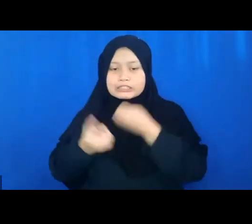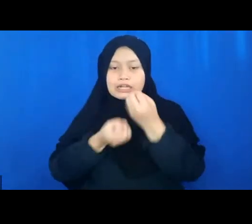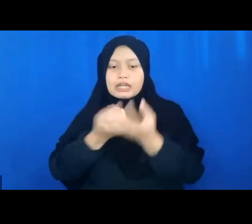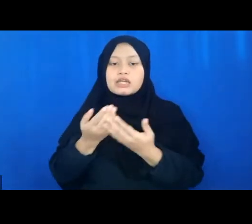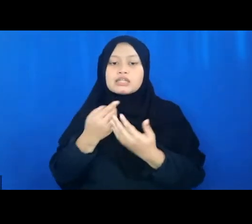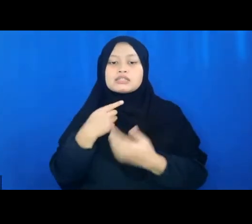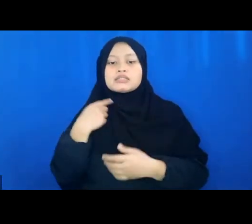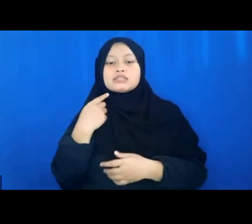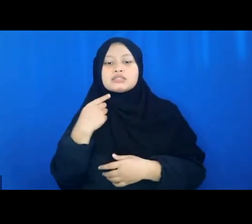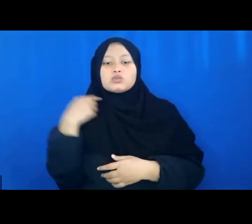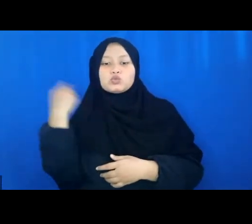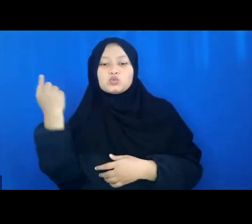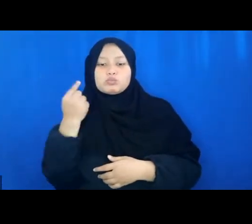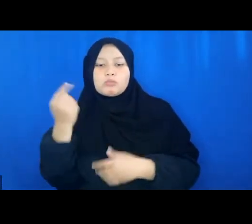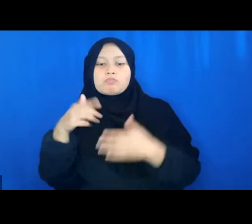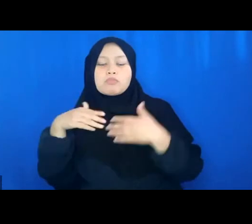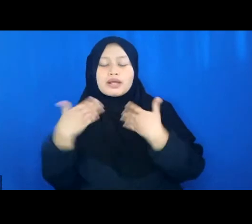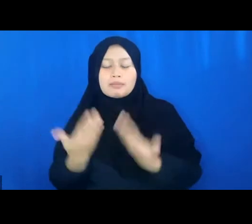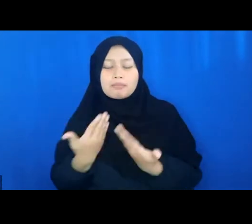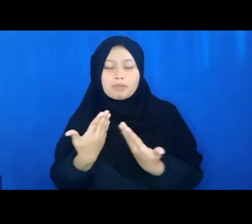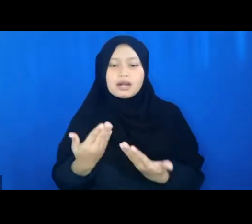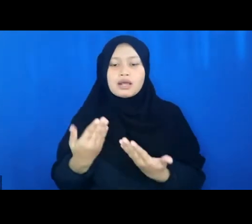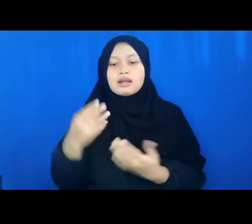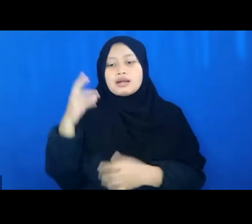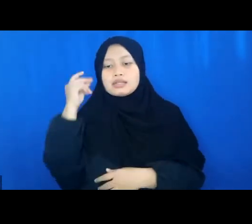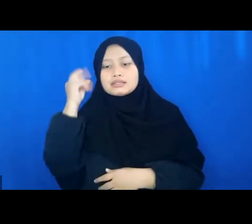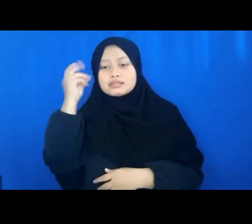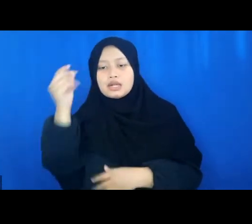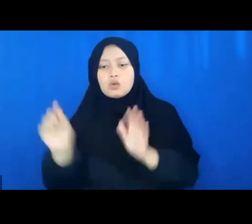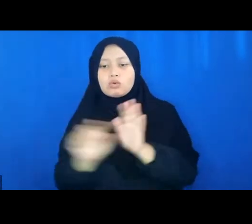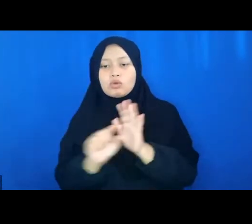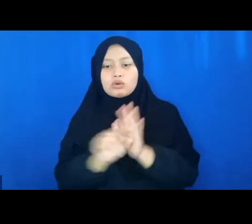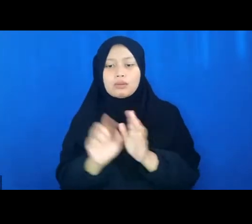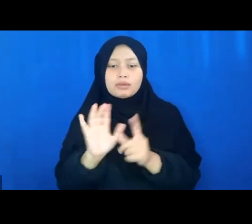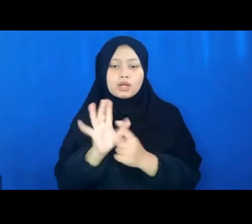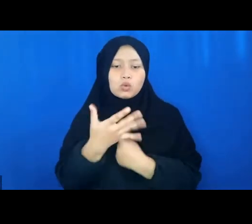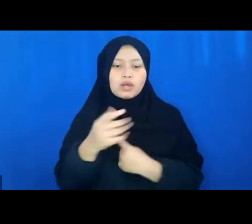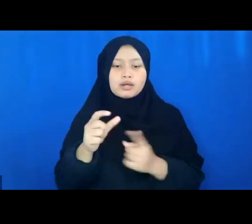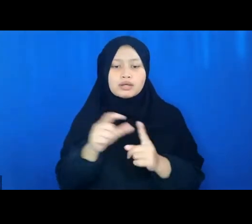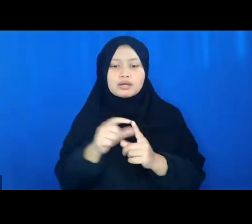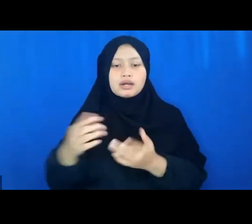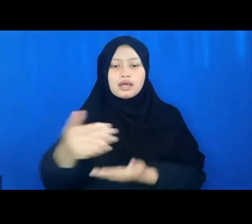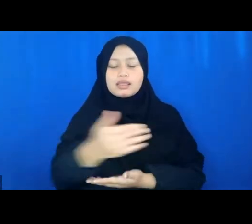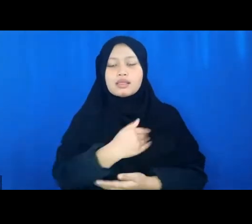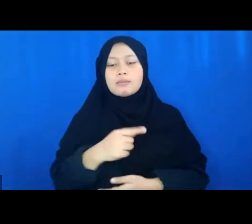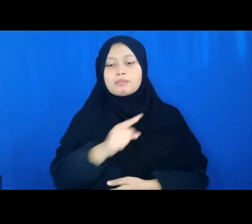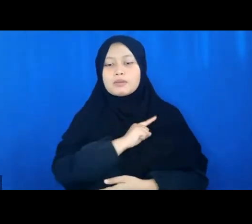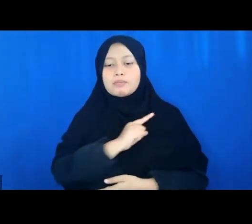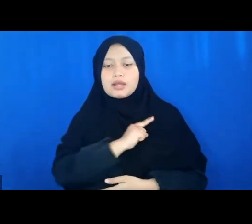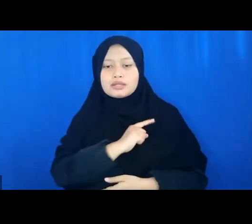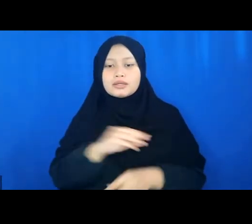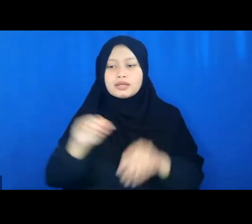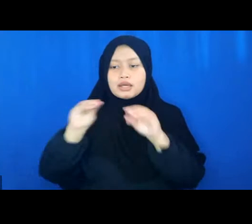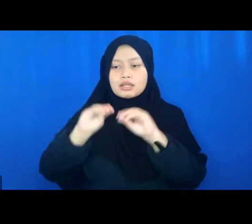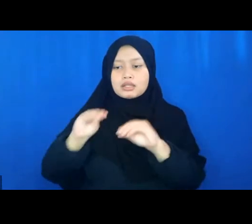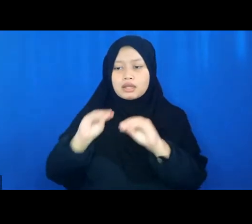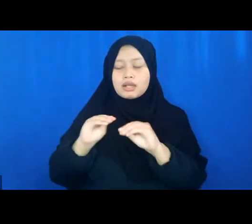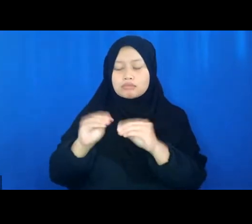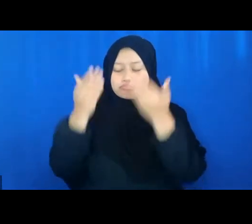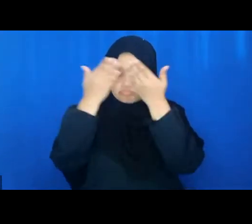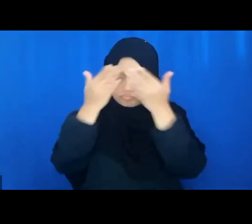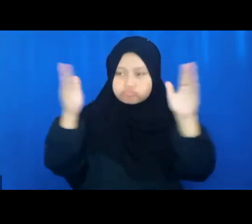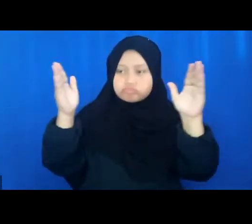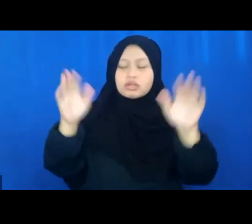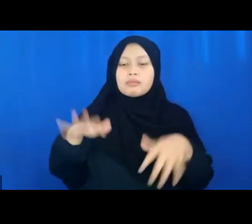rancangan undang-undang perlindungan data pribadi memberikan pemahaman mengenai bagaimana konsep